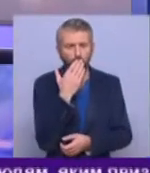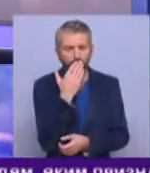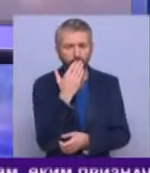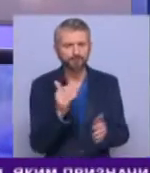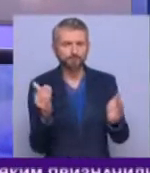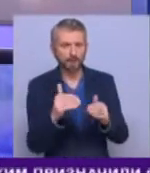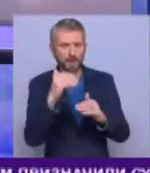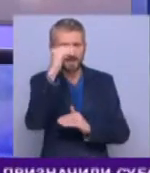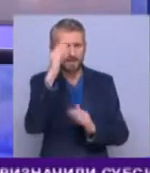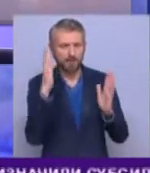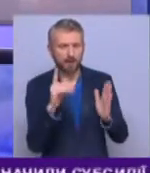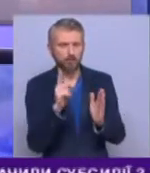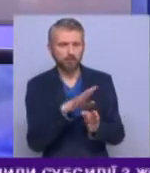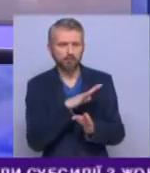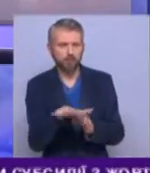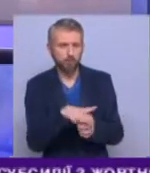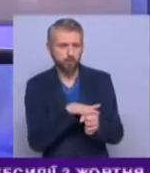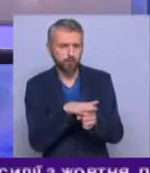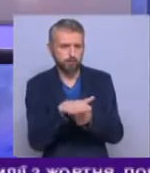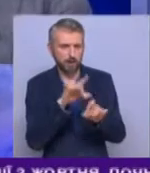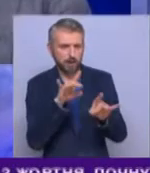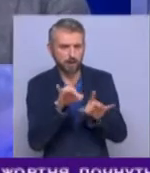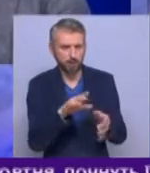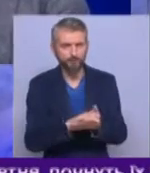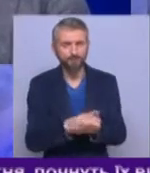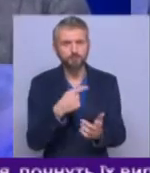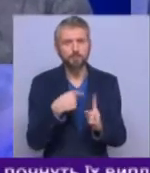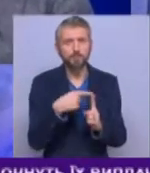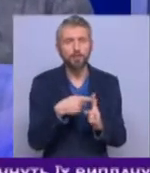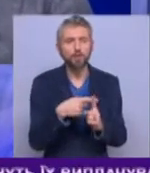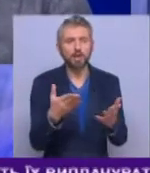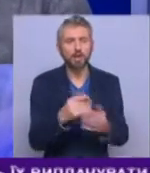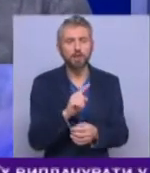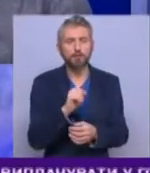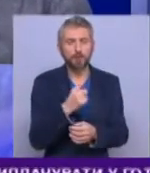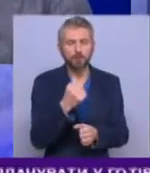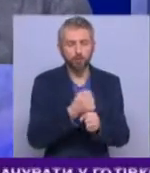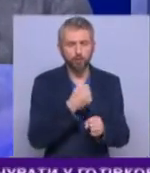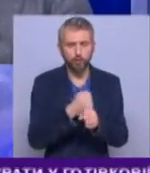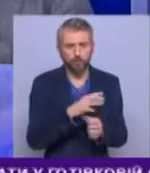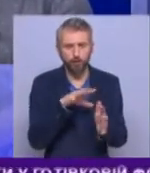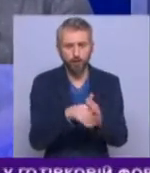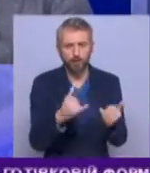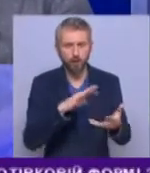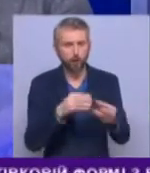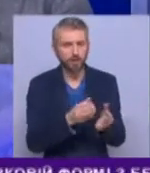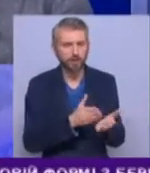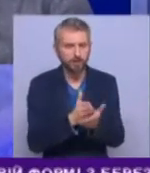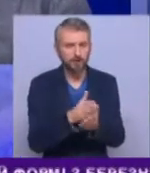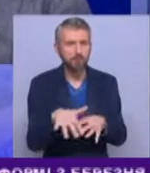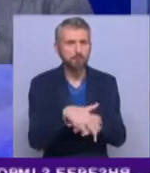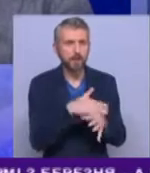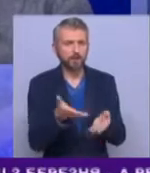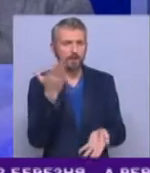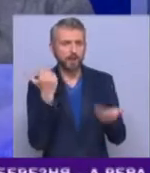щоб це було не насичено оцією безпосередньою рекламою. Які плюси, от, наприклад, перше, це розроблена, впроваджена зараз концепція, йде масовий демонтаж